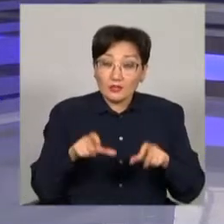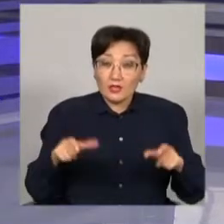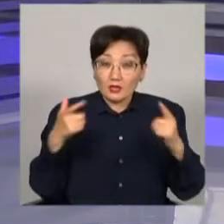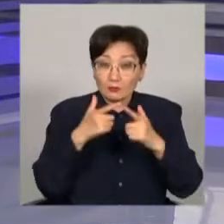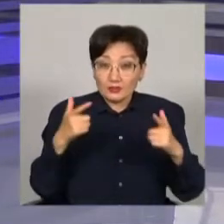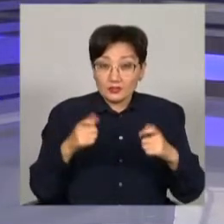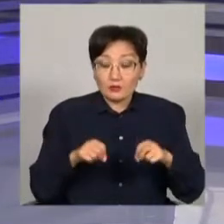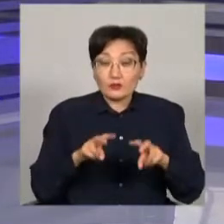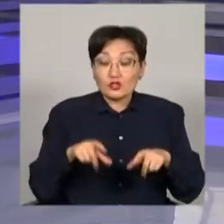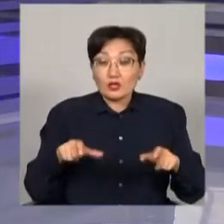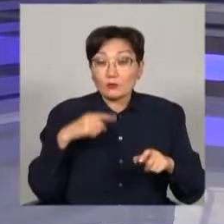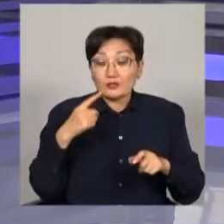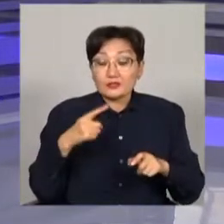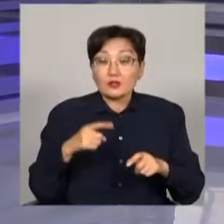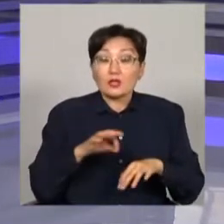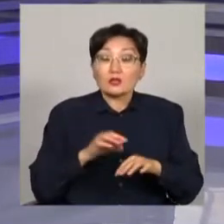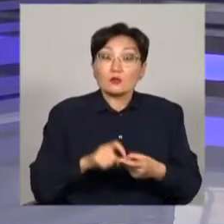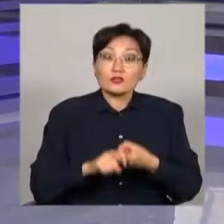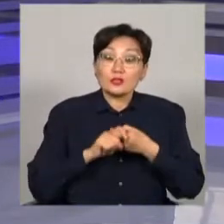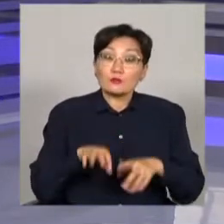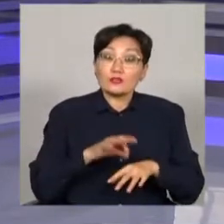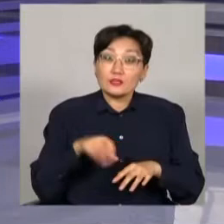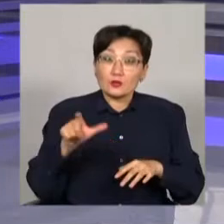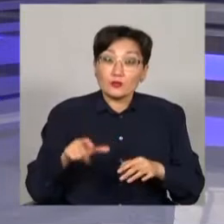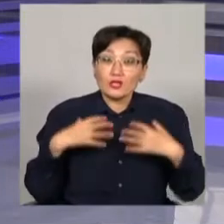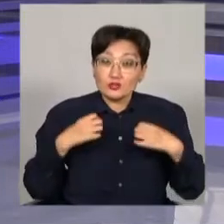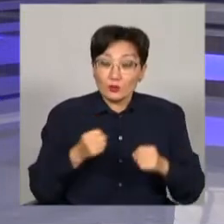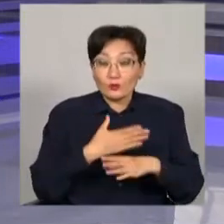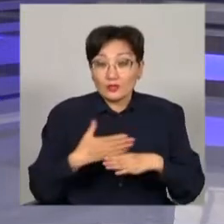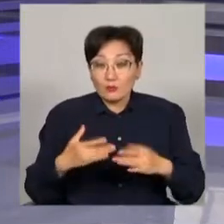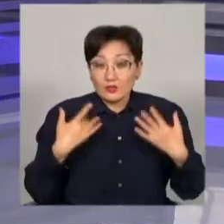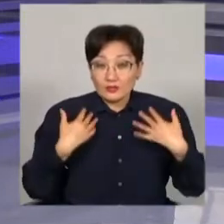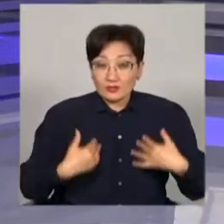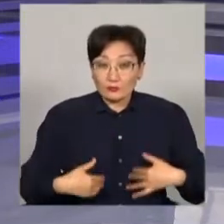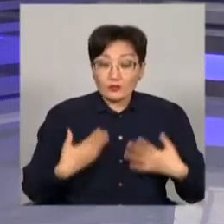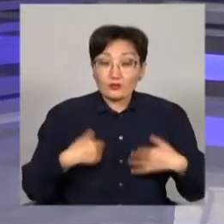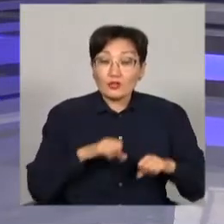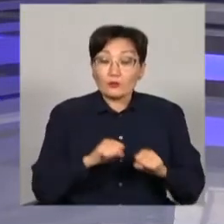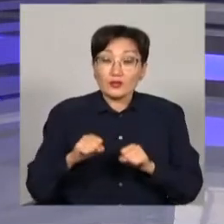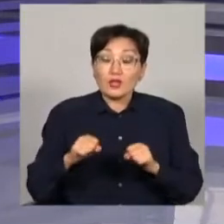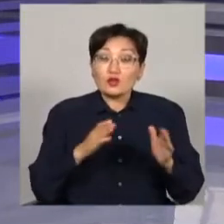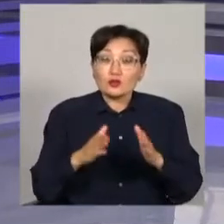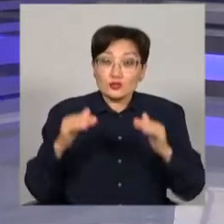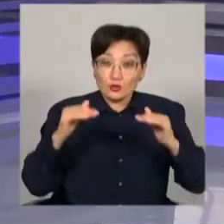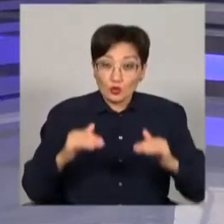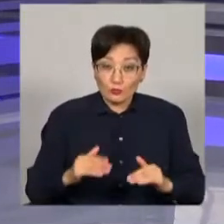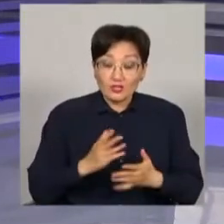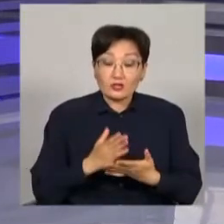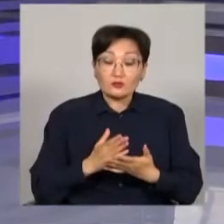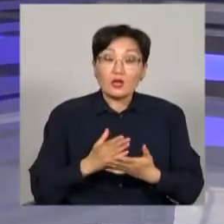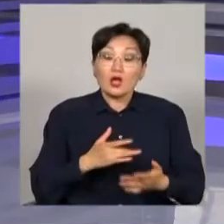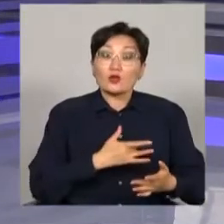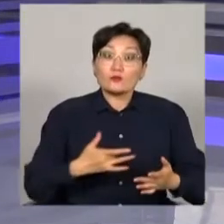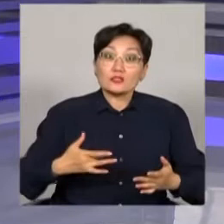хабарлады. Сарапшылардың айтуынша, індет жұқтырған науқастар сауығып кетсе де, олардың бойында иммунитеттің төмендеуі байқалған және оның